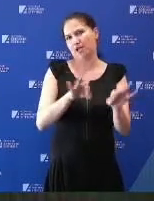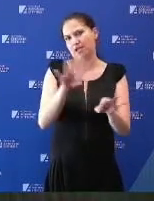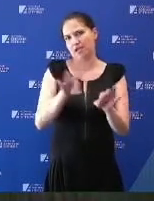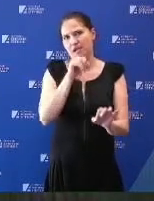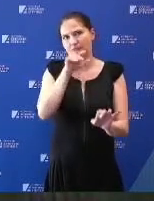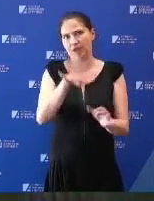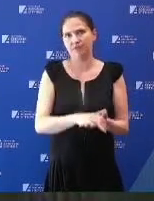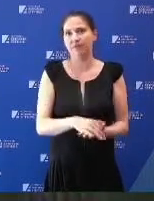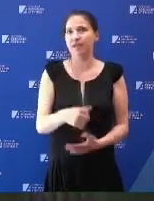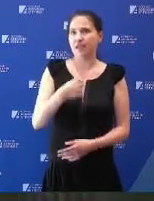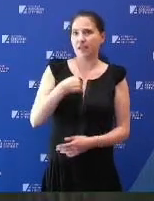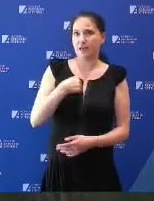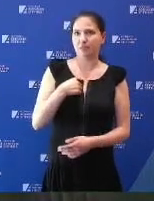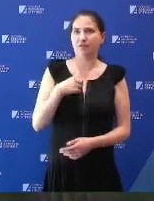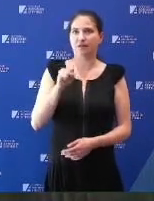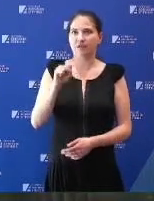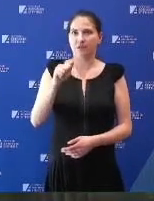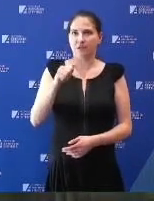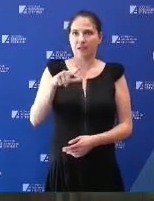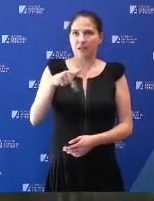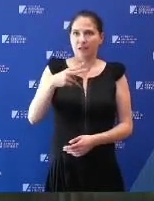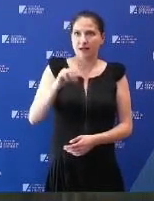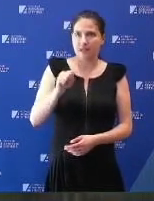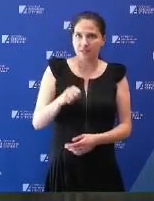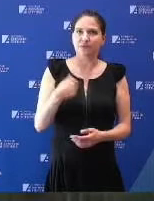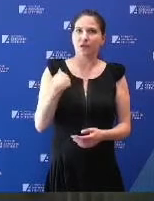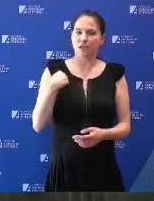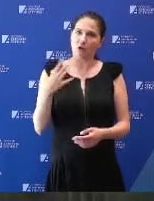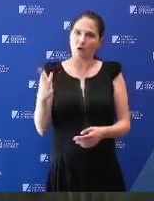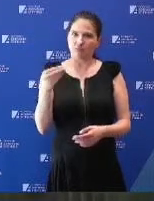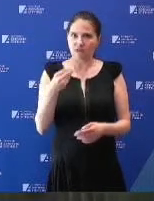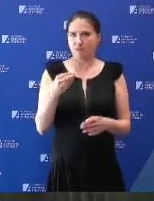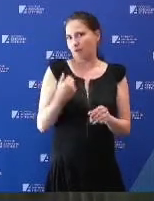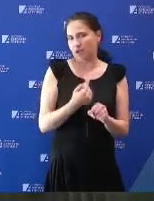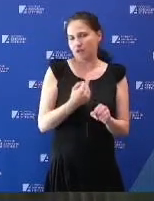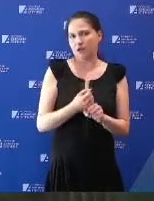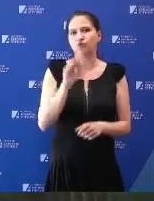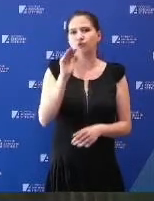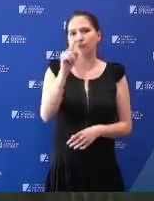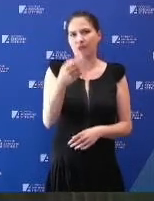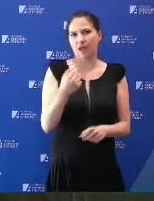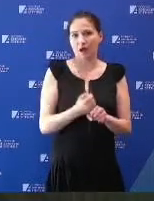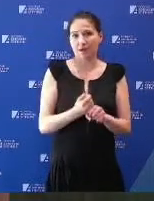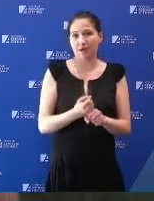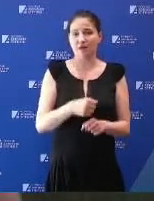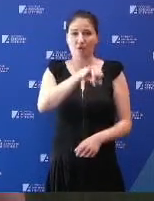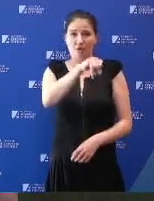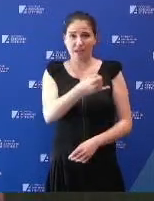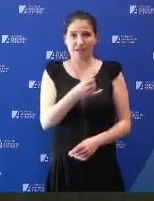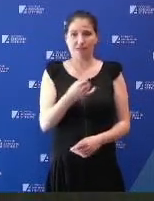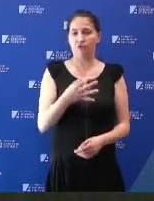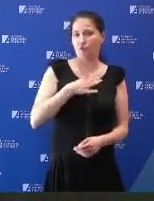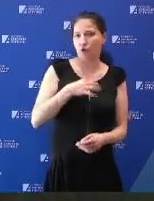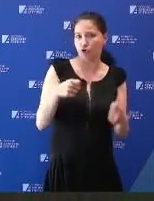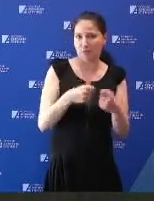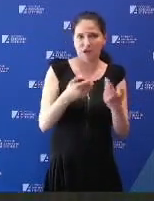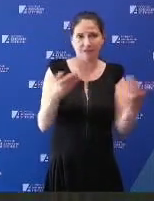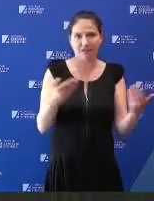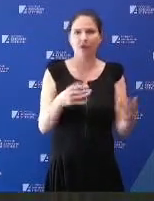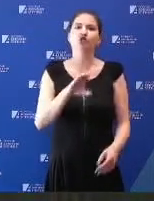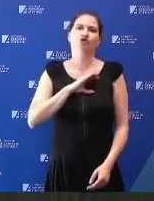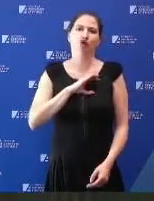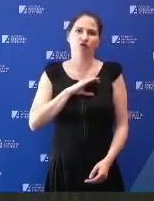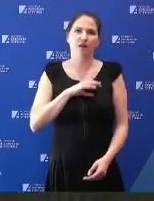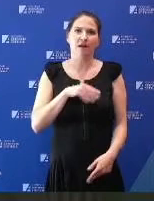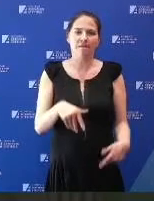Hallo, ich bin Salin und ich bin einer der Mitwirkenden am Projekt Zukunft der Arbeit. Was mich an dem Projekt reizt, war, dass es für mich eine Chance war,